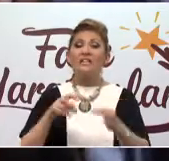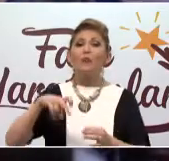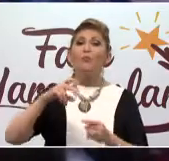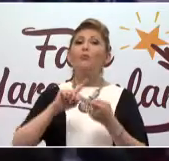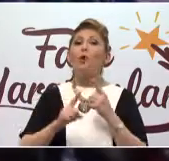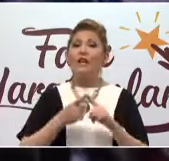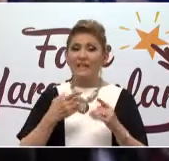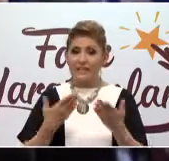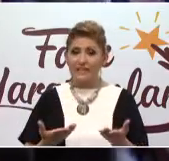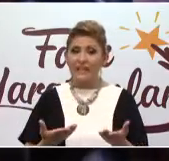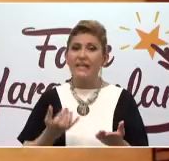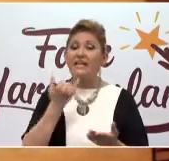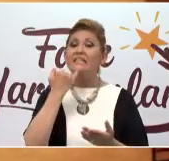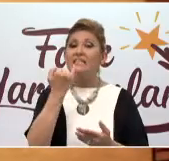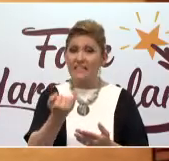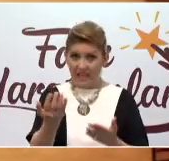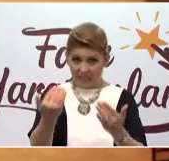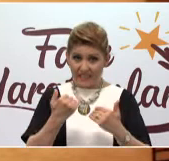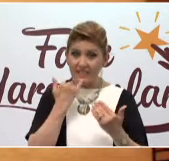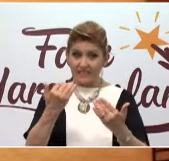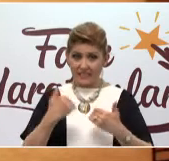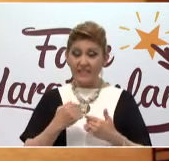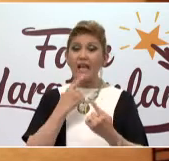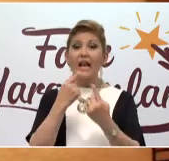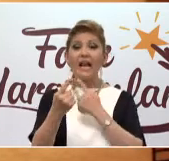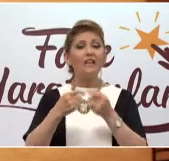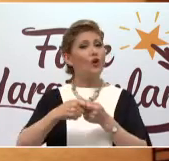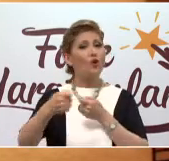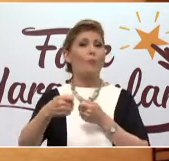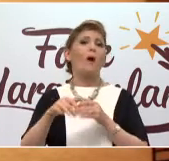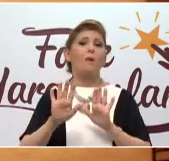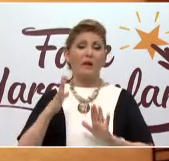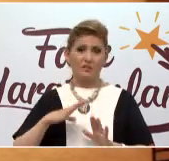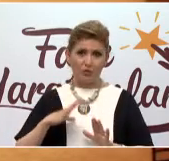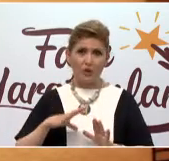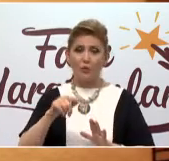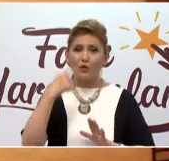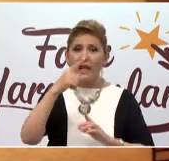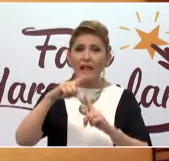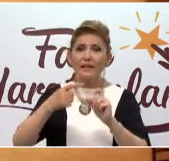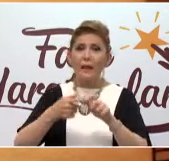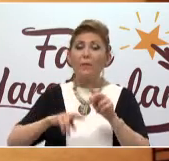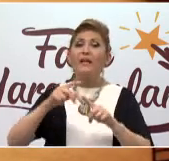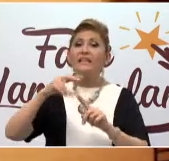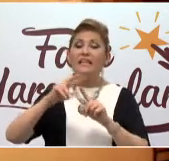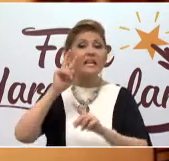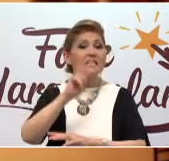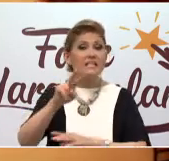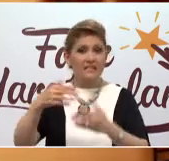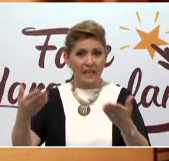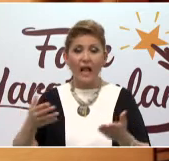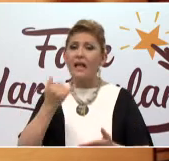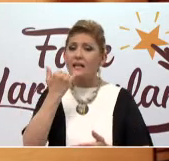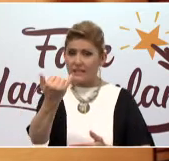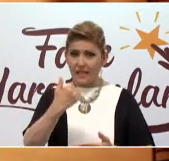ise ziyaretçiyle iletişimimizi koparmamak istiyoruz. Bu yüzden de tematik sergiler yapıyoruz. Ziyaretçi